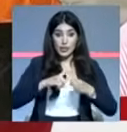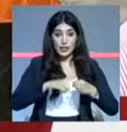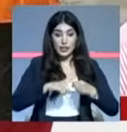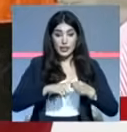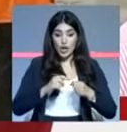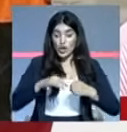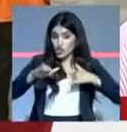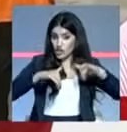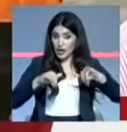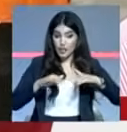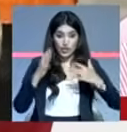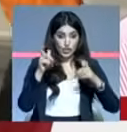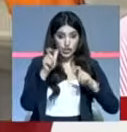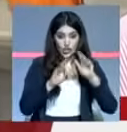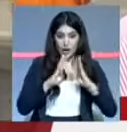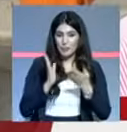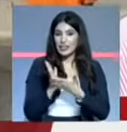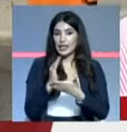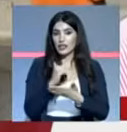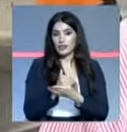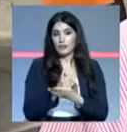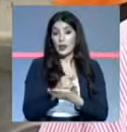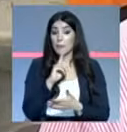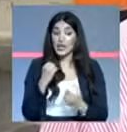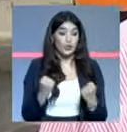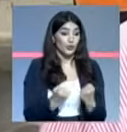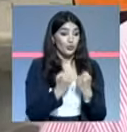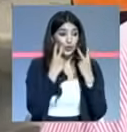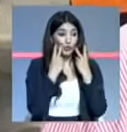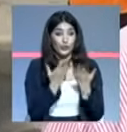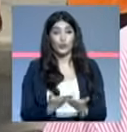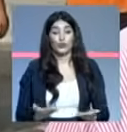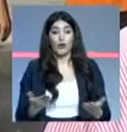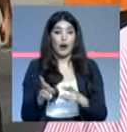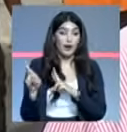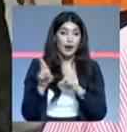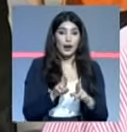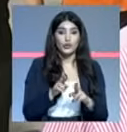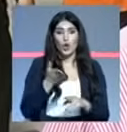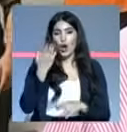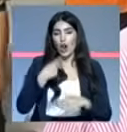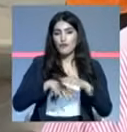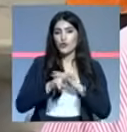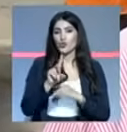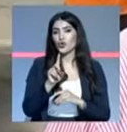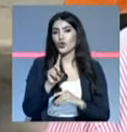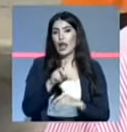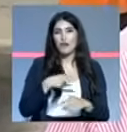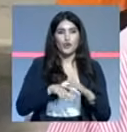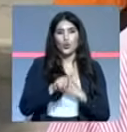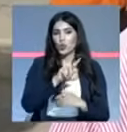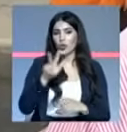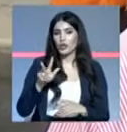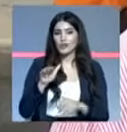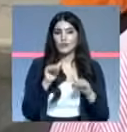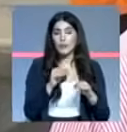تقسم، حاولنا أن نتفادى هذا، ولكن للأسف يبدو أننا رجعنا إلى مربع سنة 2013،